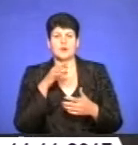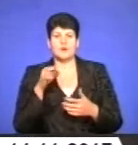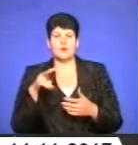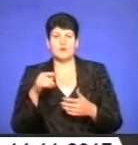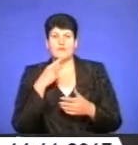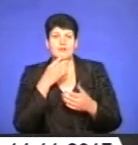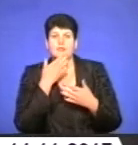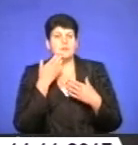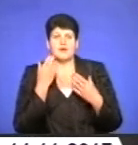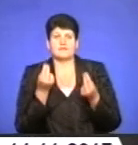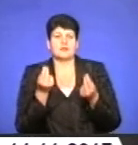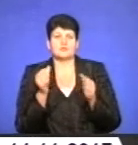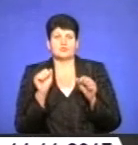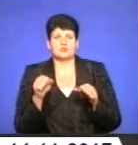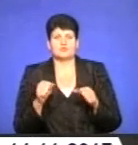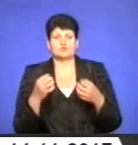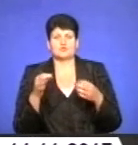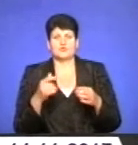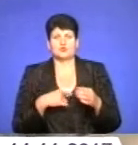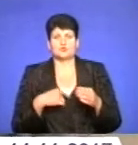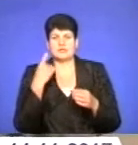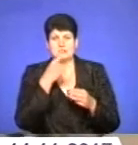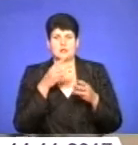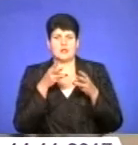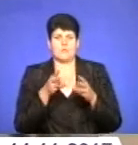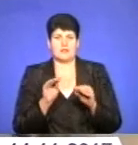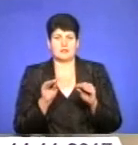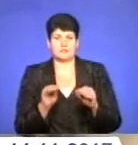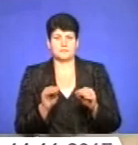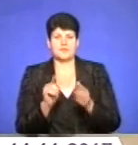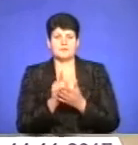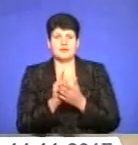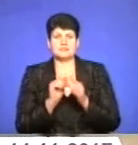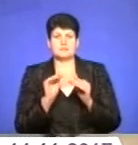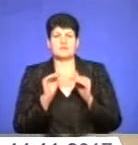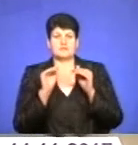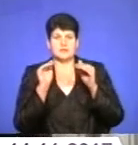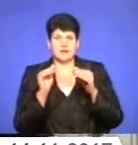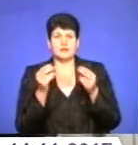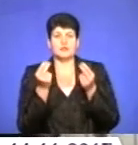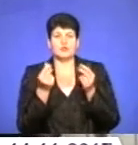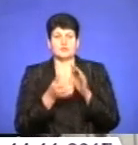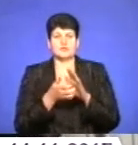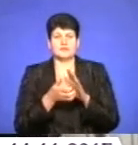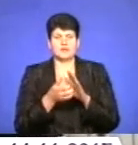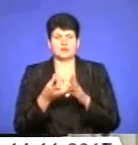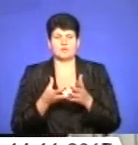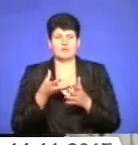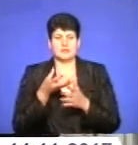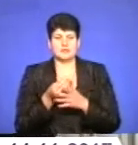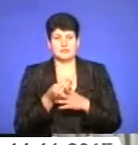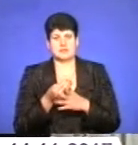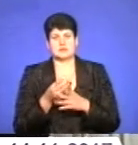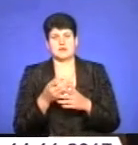немає фінансової можливості, аби дозволити собі індивідуальне опалення. Пенсію підвищили, але цих грошей недостатньо, щоб платити за